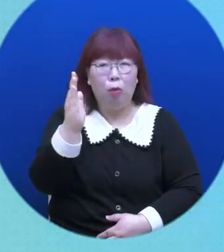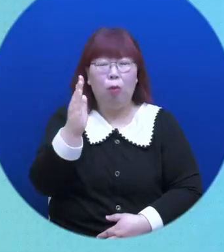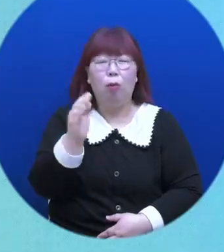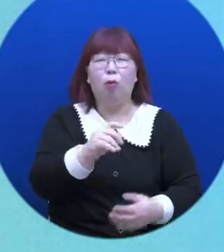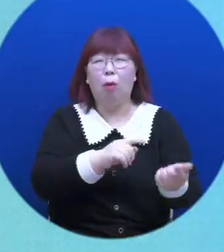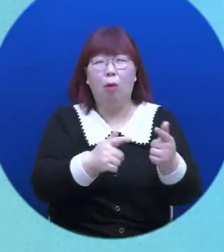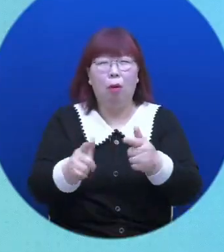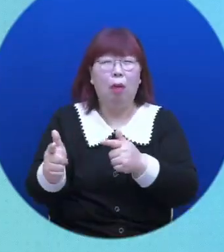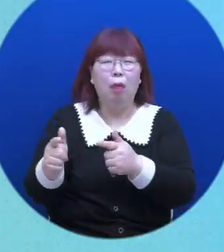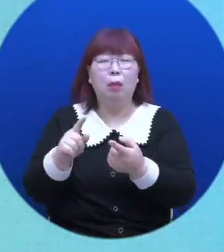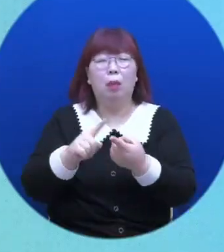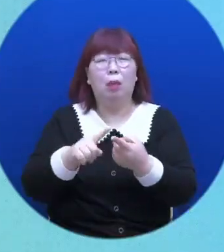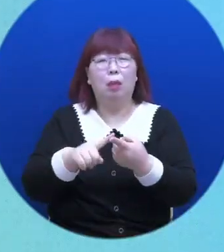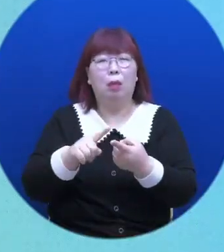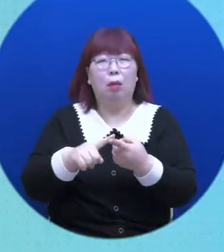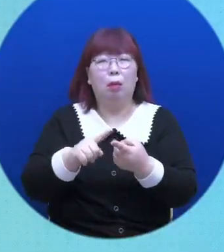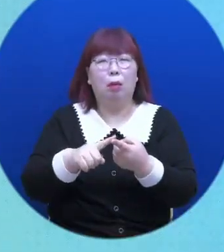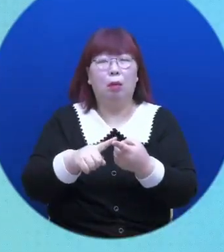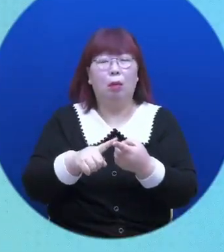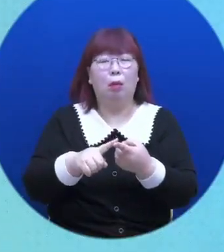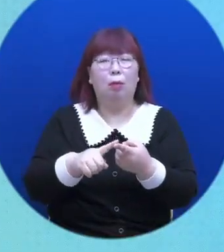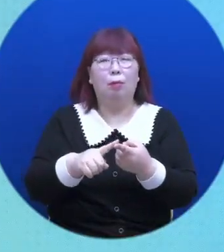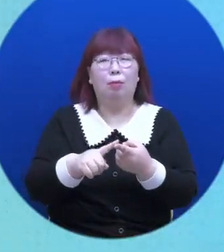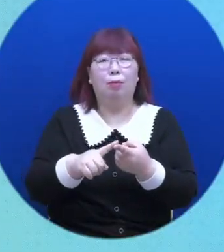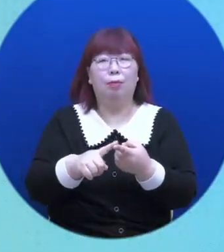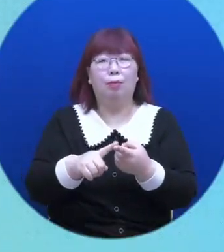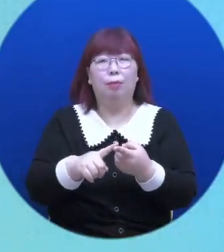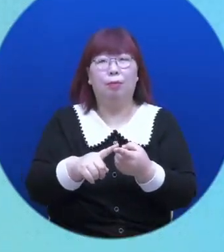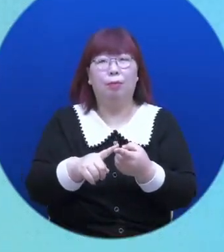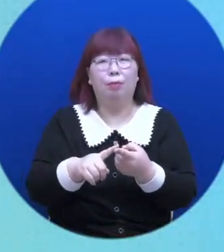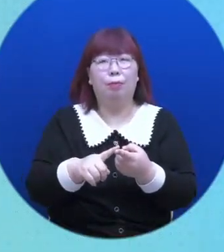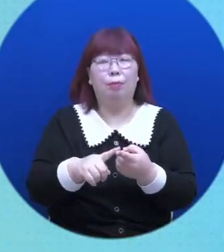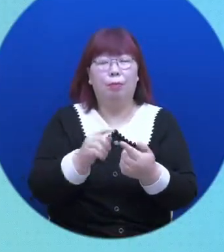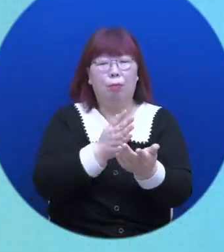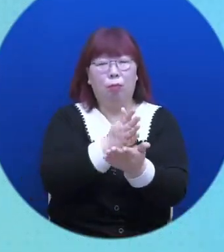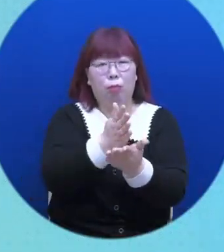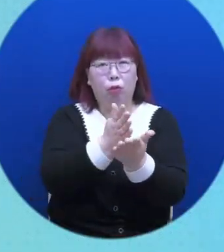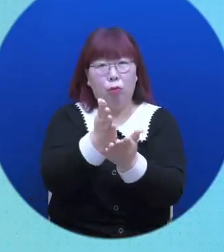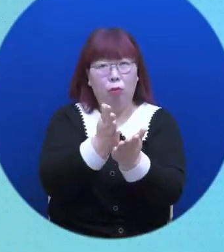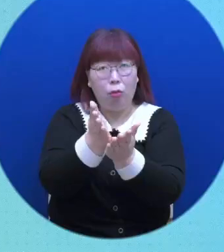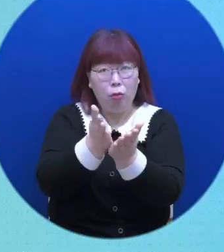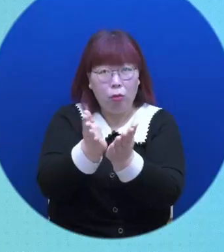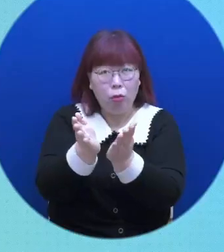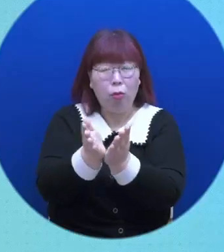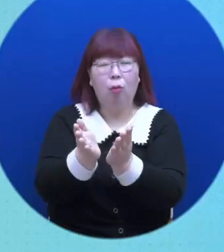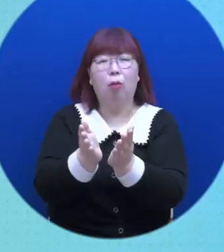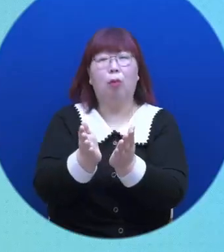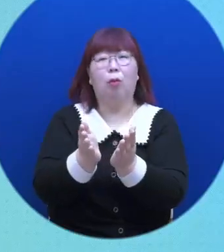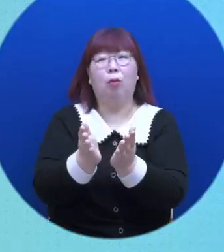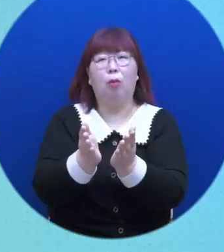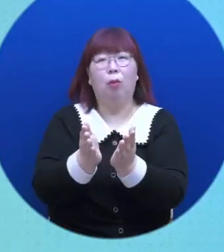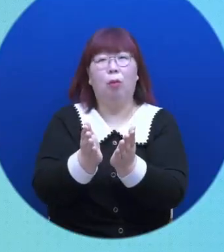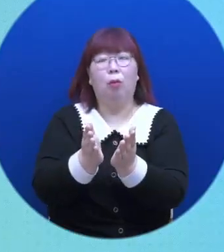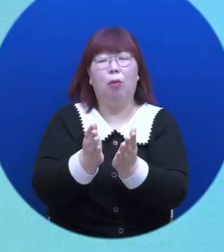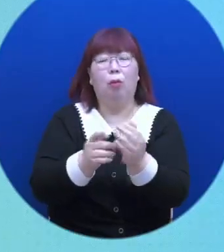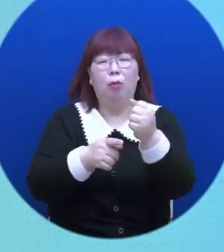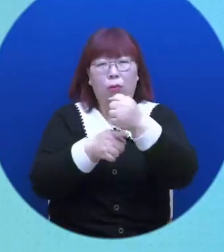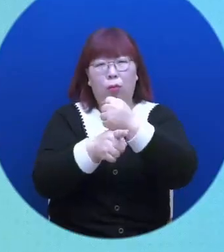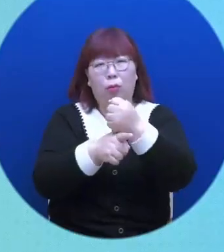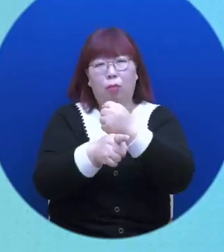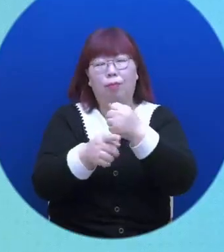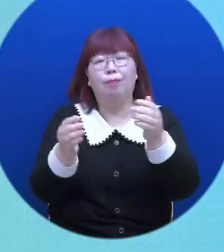이런 등등의 다각적인 부분을 갖고 그들을